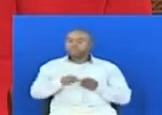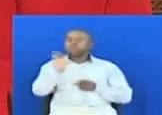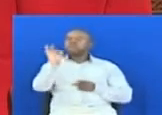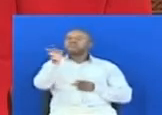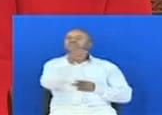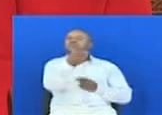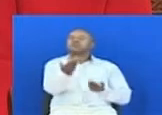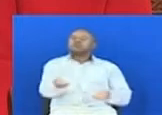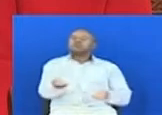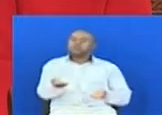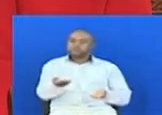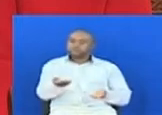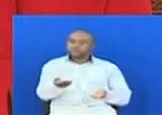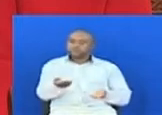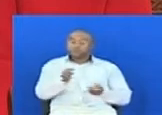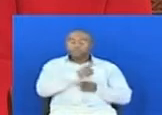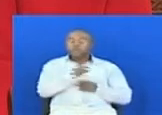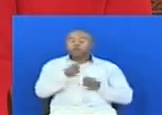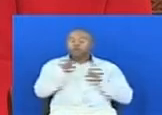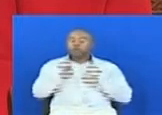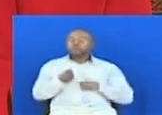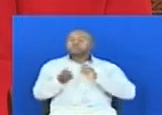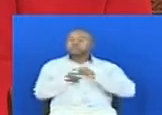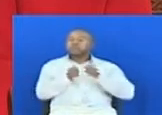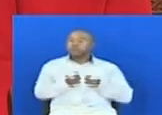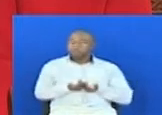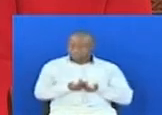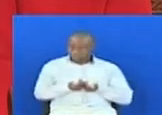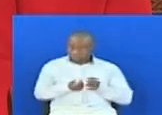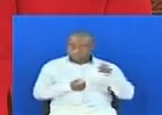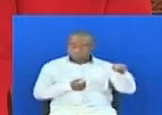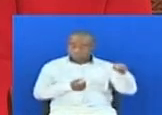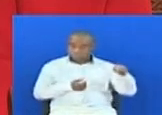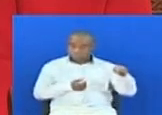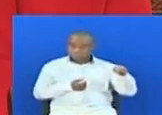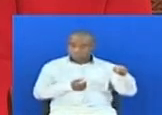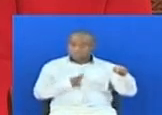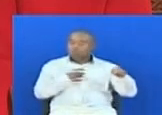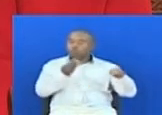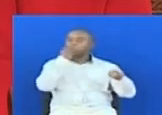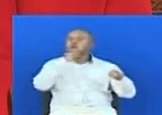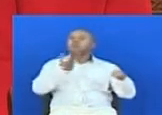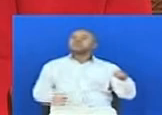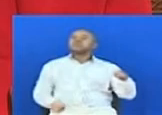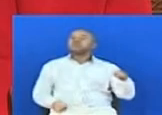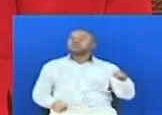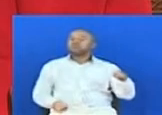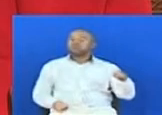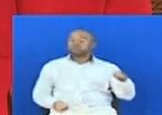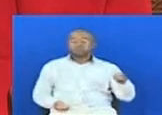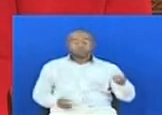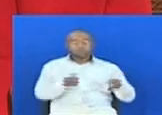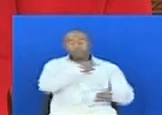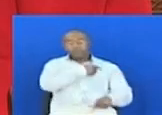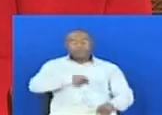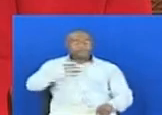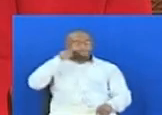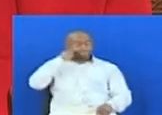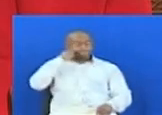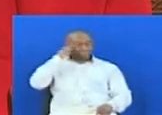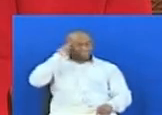Hawa wajasiriamali tu hapo vitambulisho vya wajasiriamali wangekula wapi? Kwa hiyo rais aliona